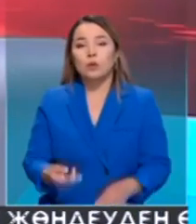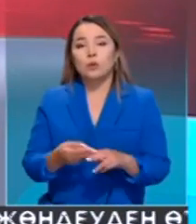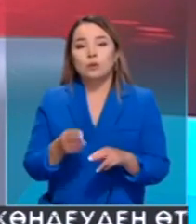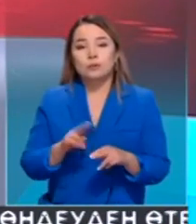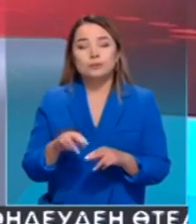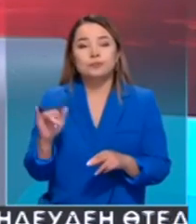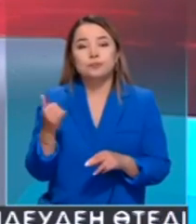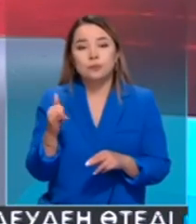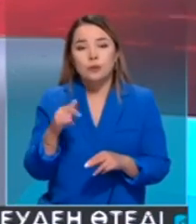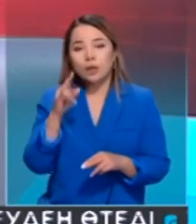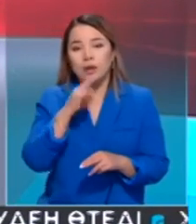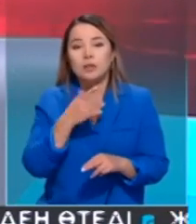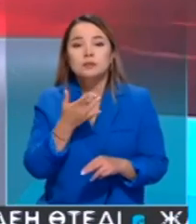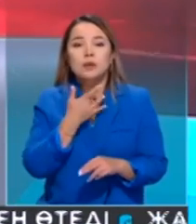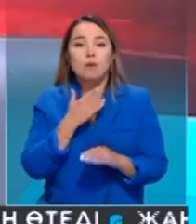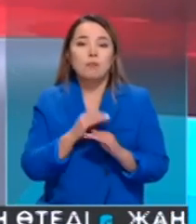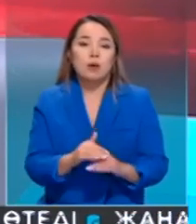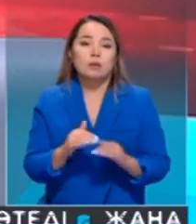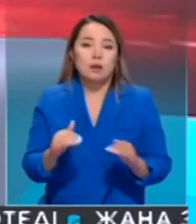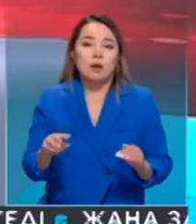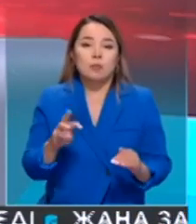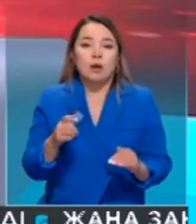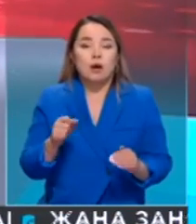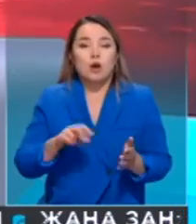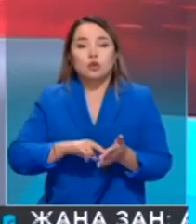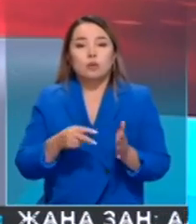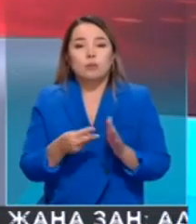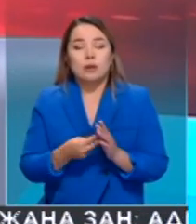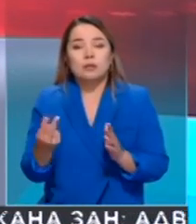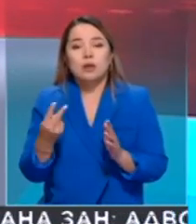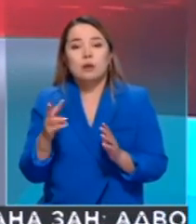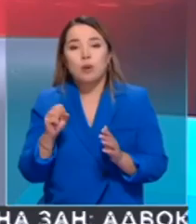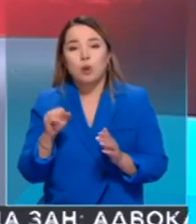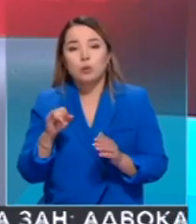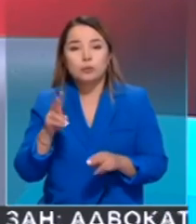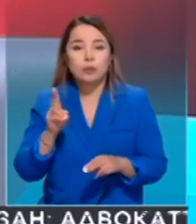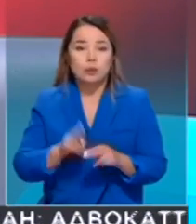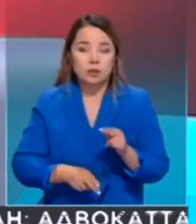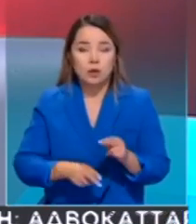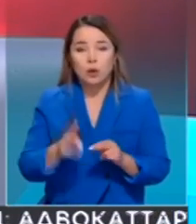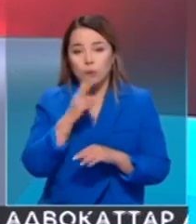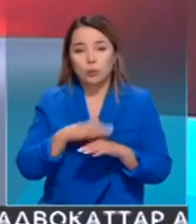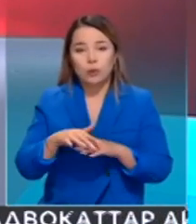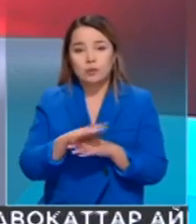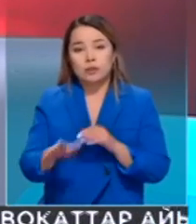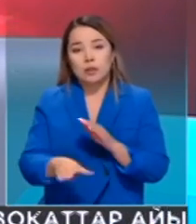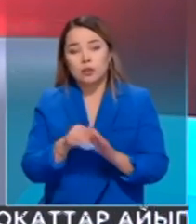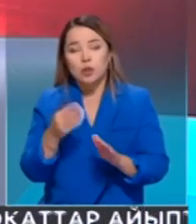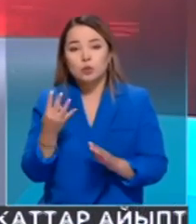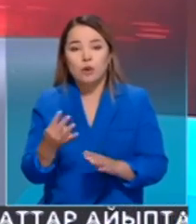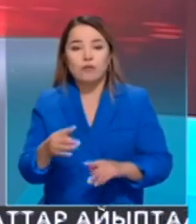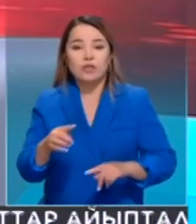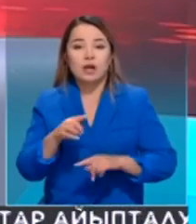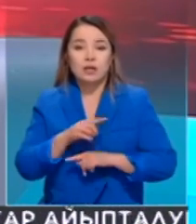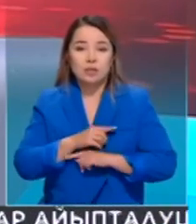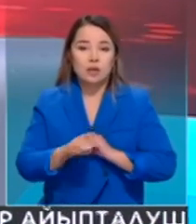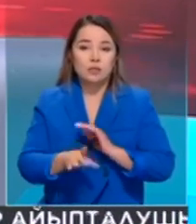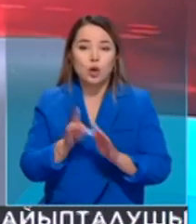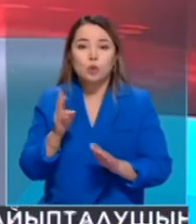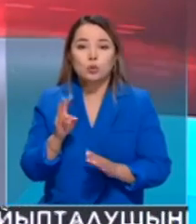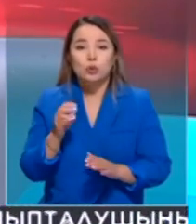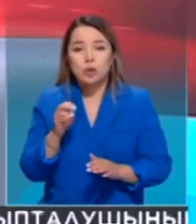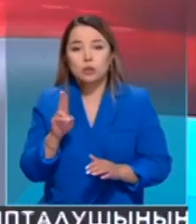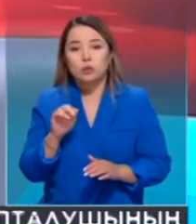Ал осы сенбіде Қазақстан дауысы балалар мега жобасының екінші маусымы аяқталды. Көрермен таңдауы бойынша 4 финалистің арасынан